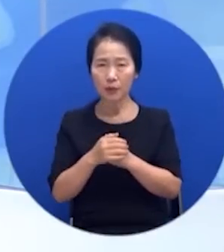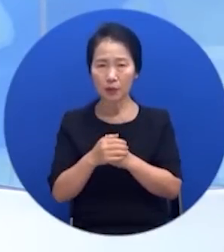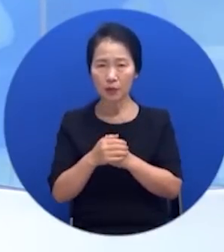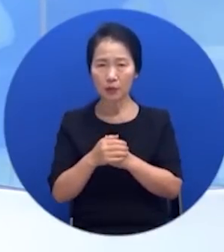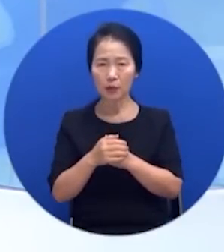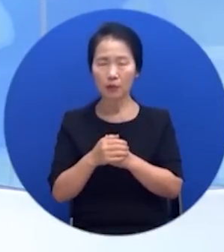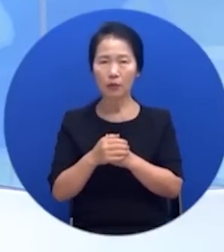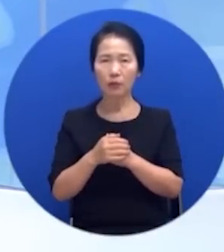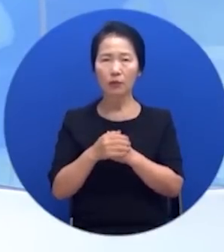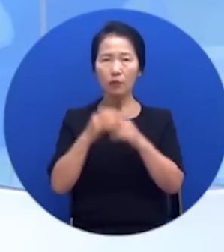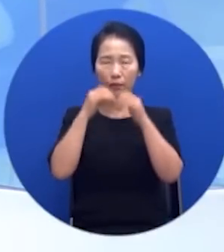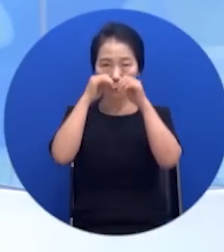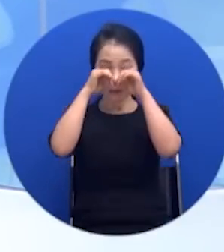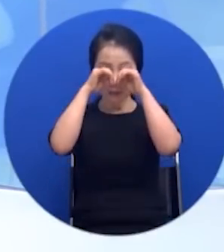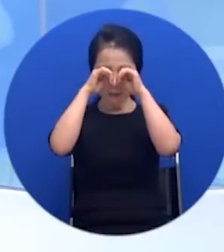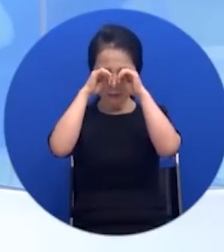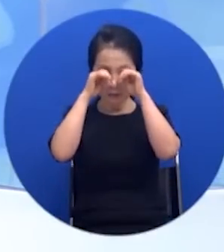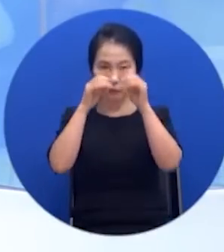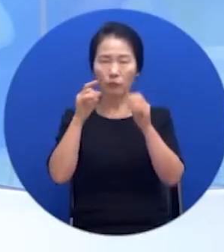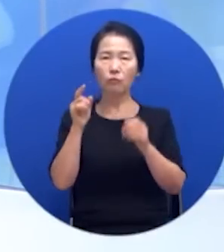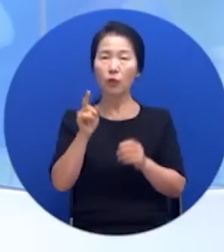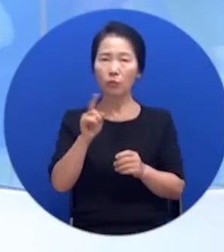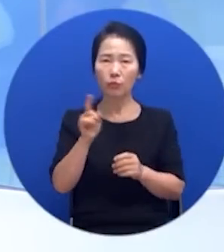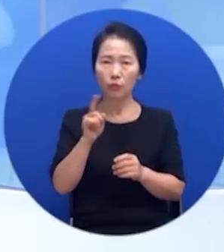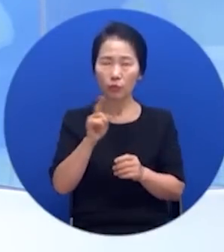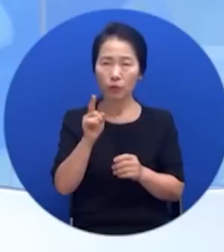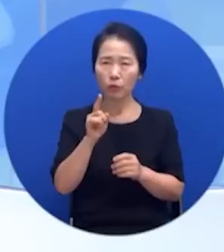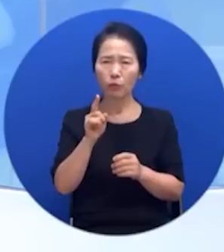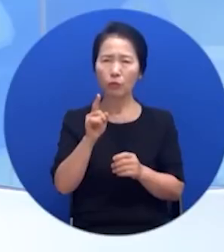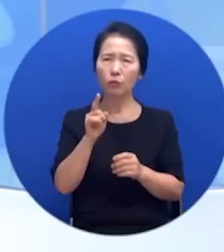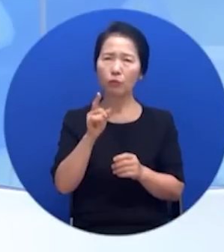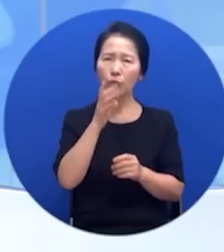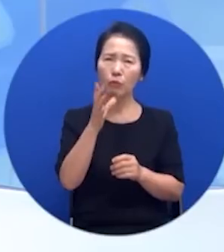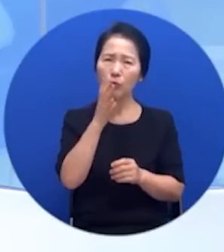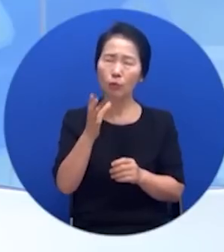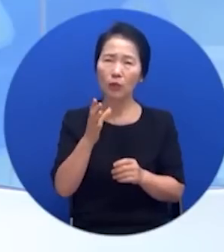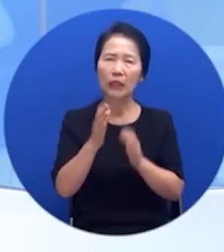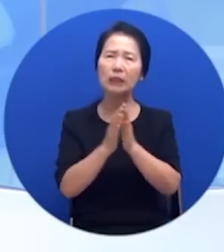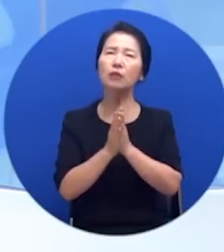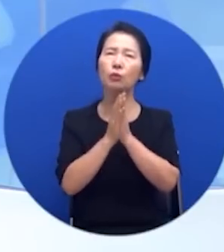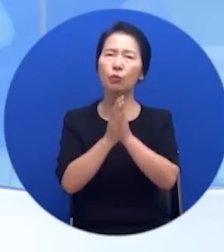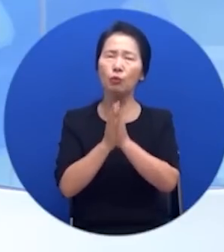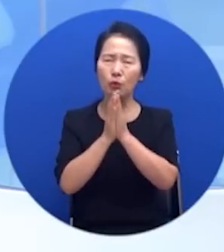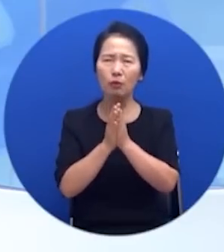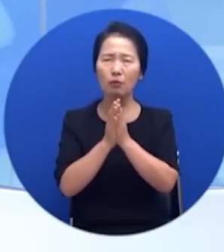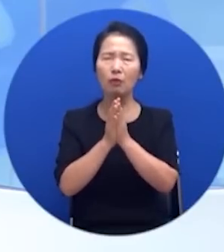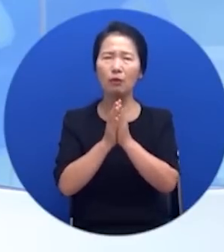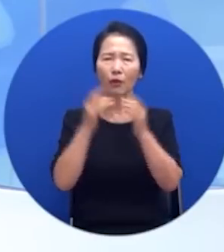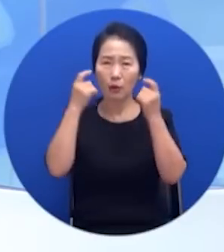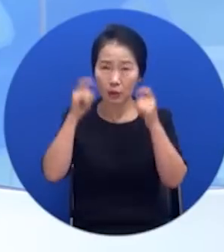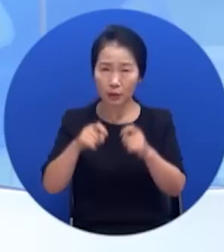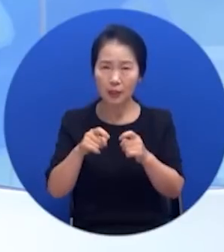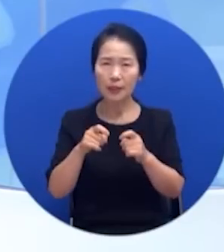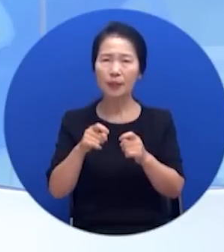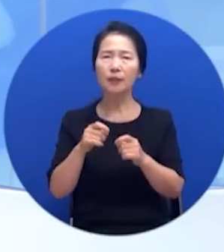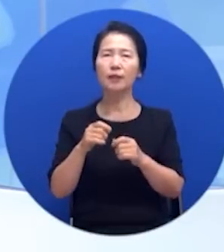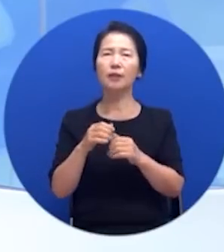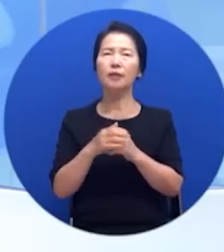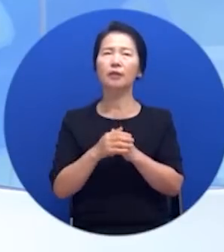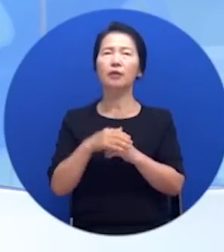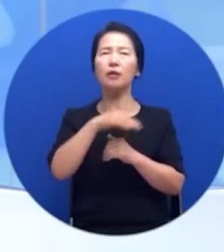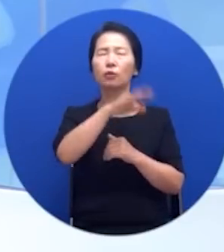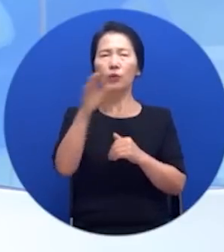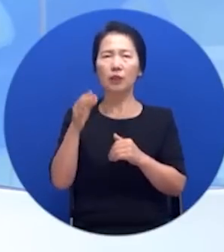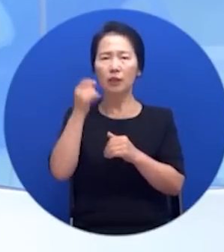그것이 무엇인지도 모르고 기도하는 저이지만 주님, 저를 불쌍히 여겨주시고